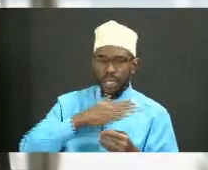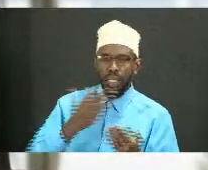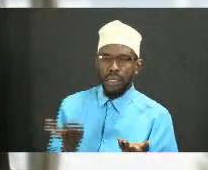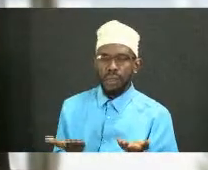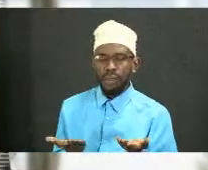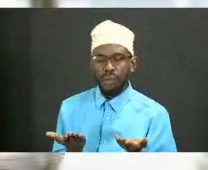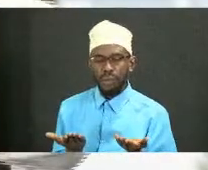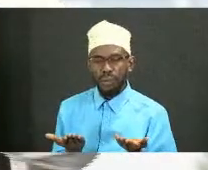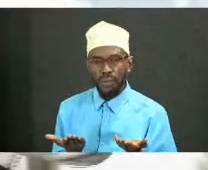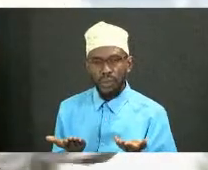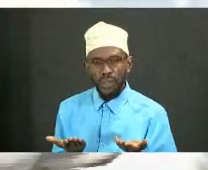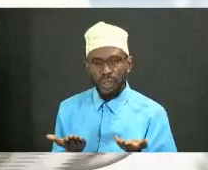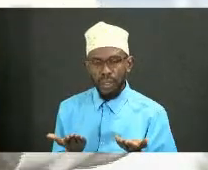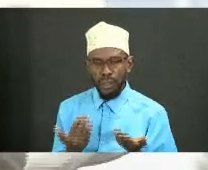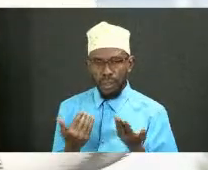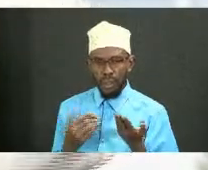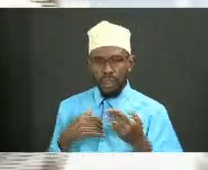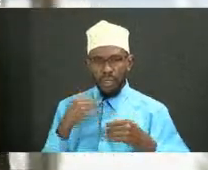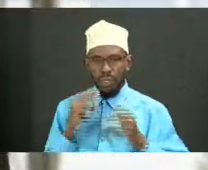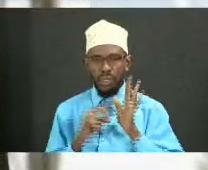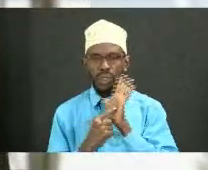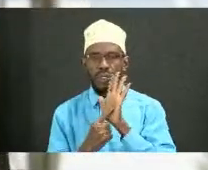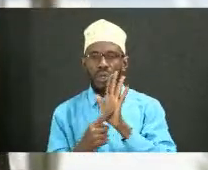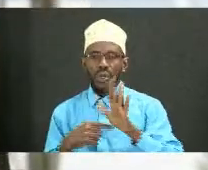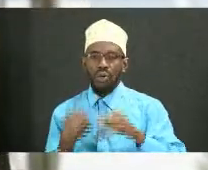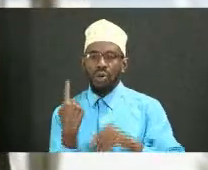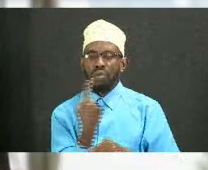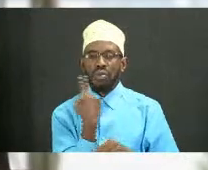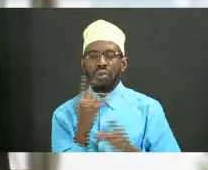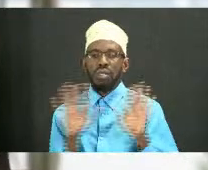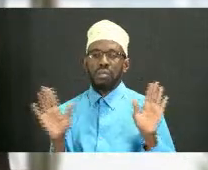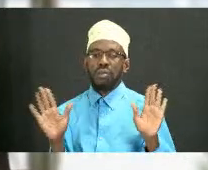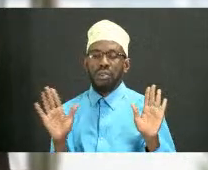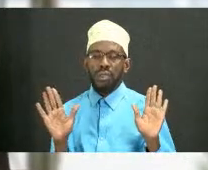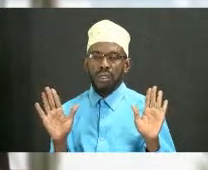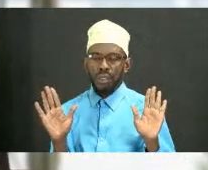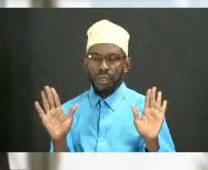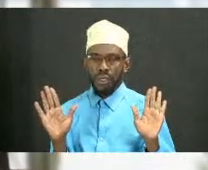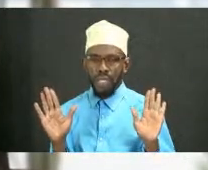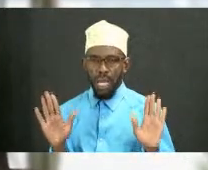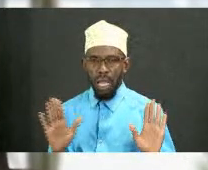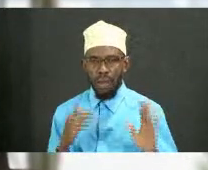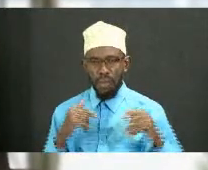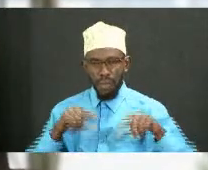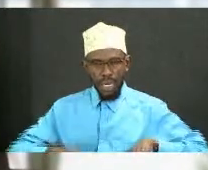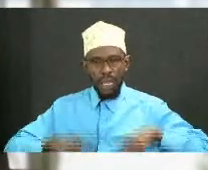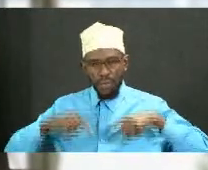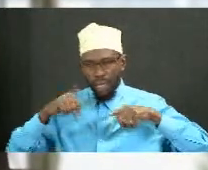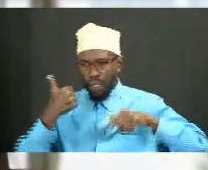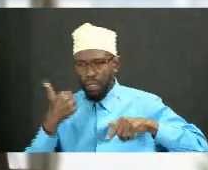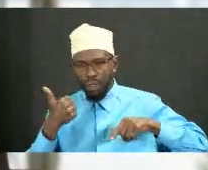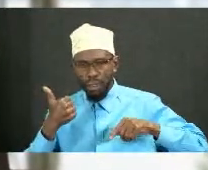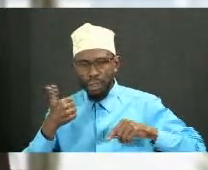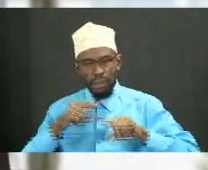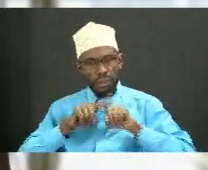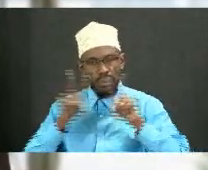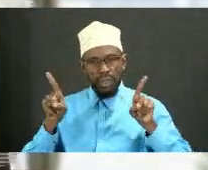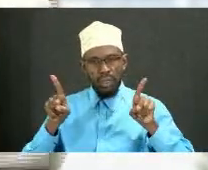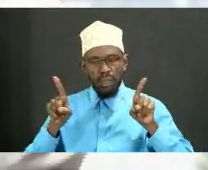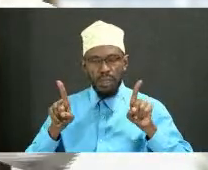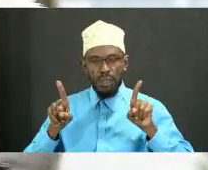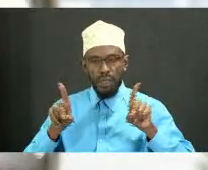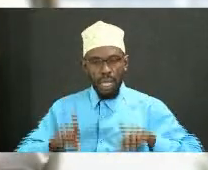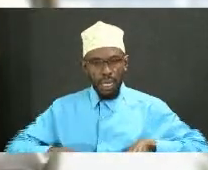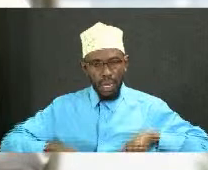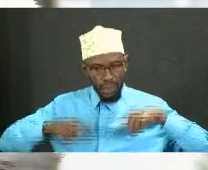mambo ambayo kwamba ni ya kutaka kuonyesha. Naam. Unaishi kulingana na matarajio ya watu wengine, lakini